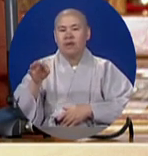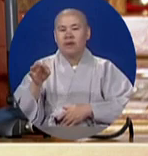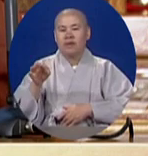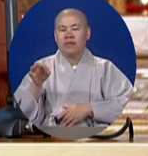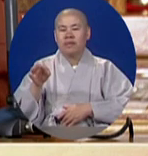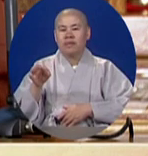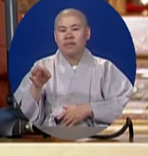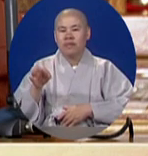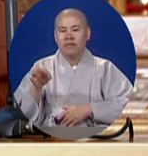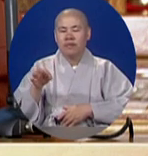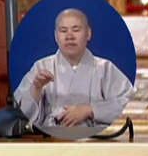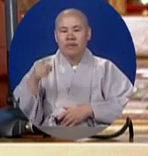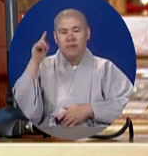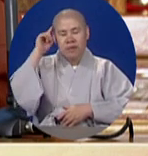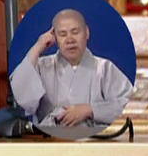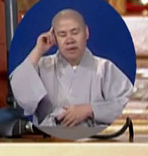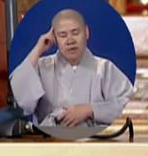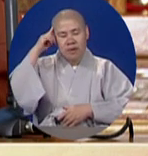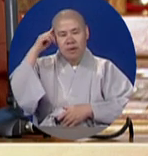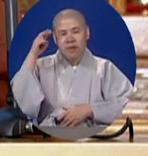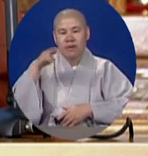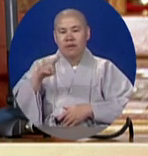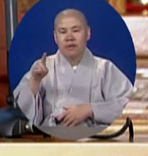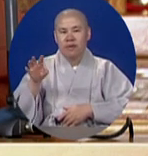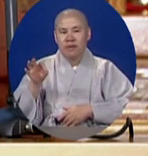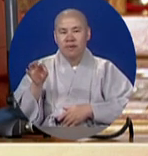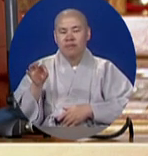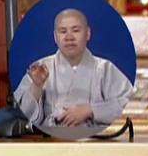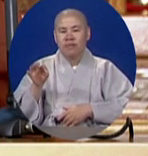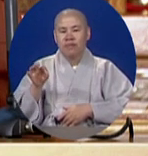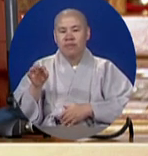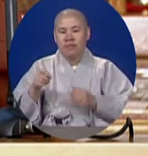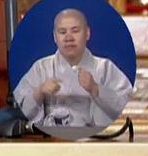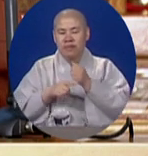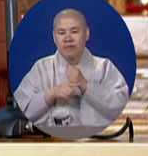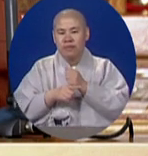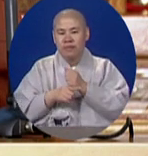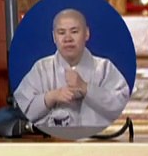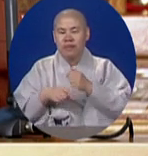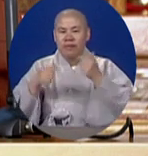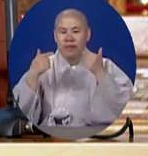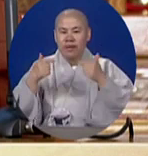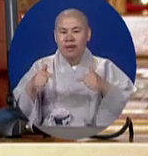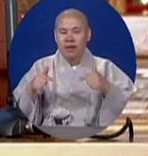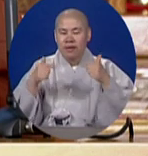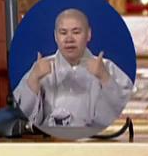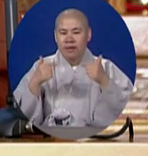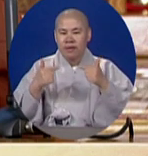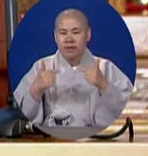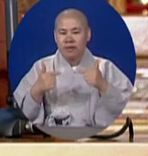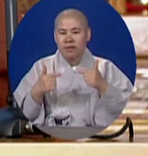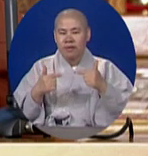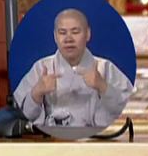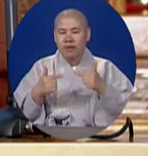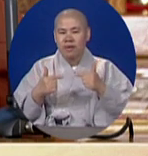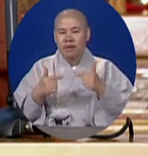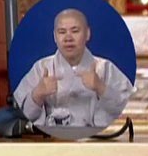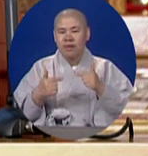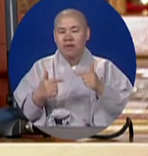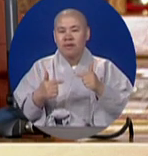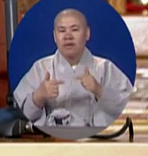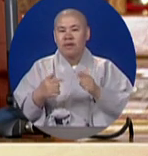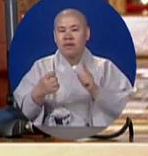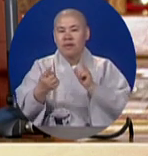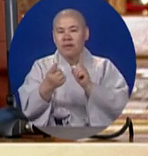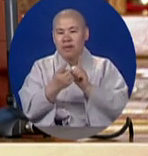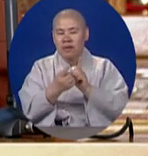상, 생각상자. 생각상자는 늘 경계의